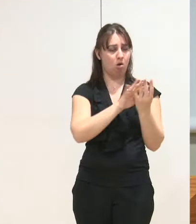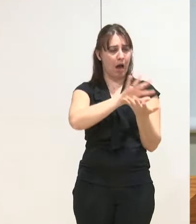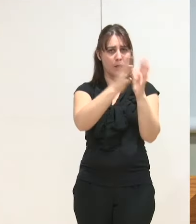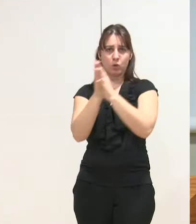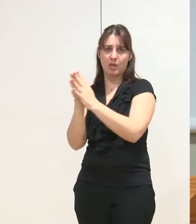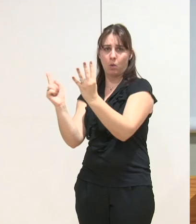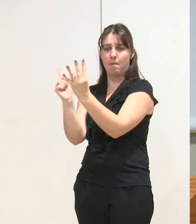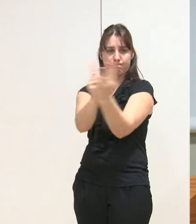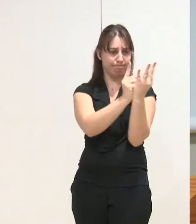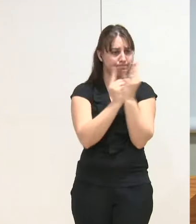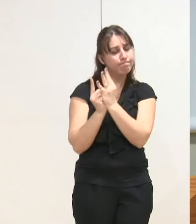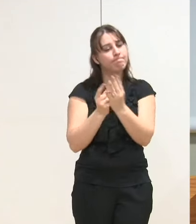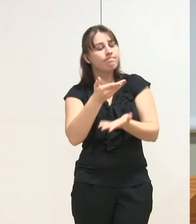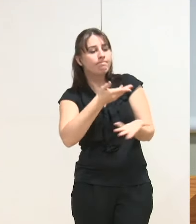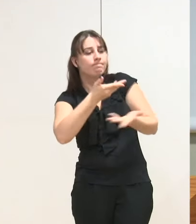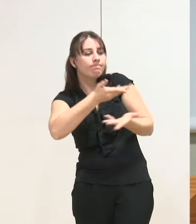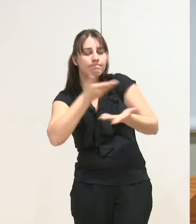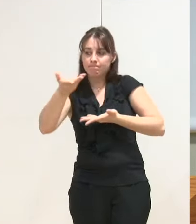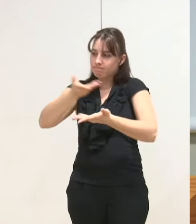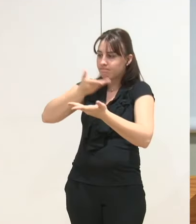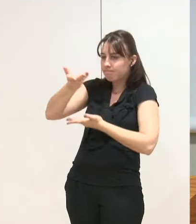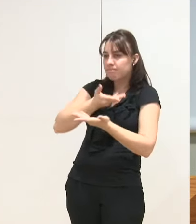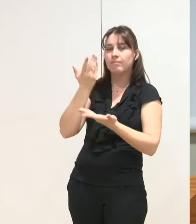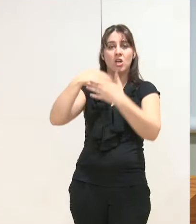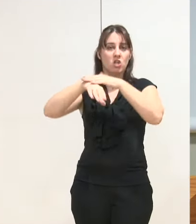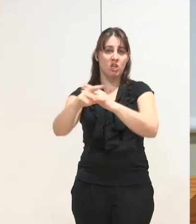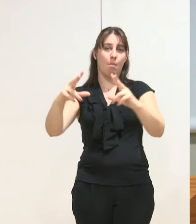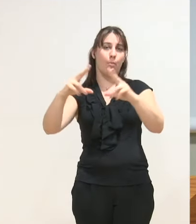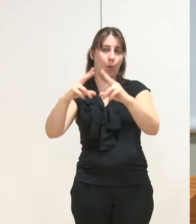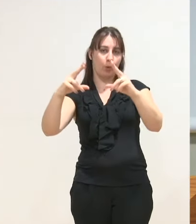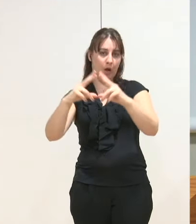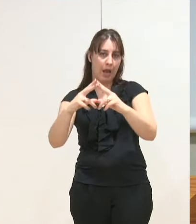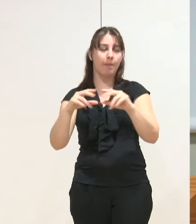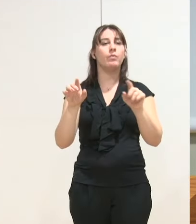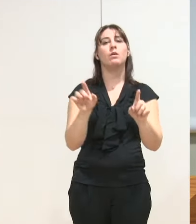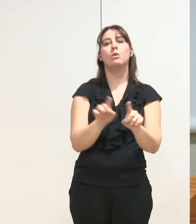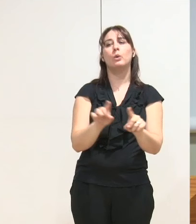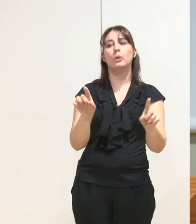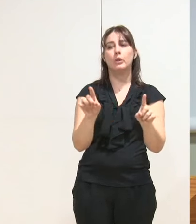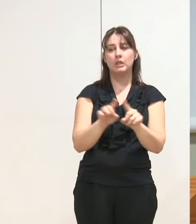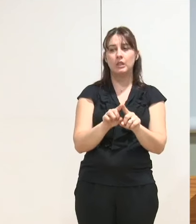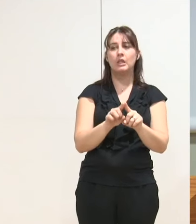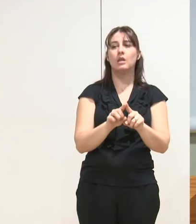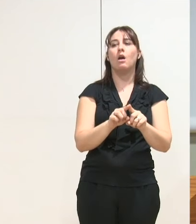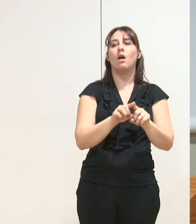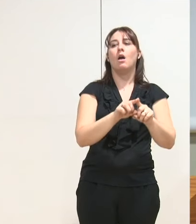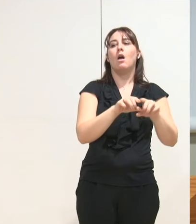association à la fois sur la ville de ponteclé à la fois sur les villesneuves de Grenoble et deschiroles qui